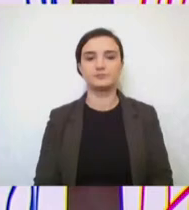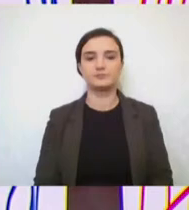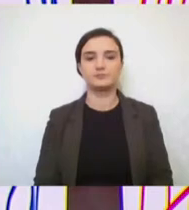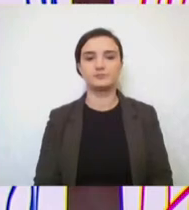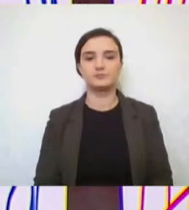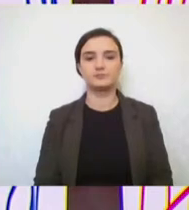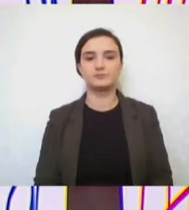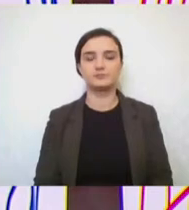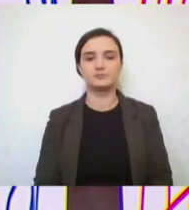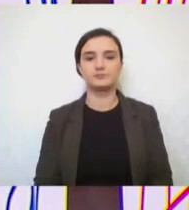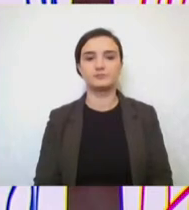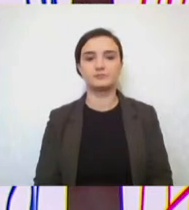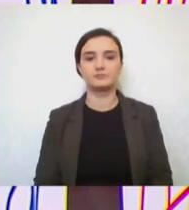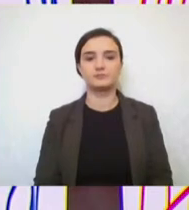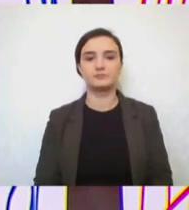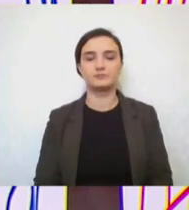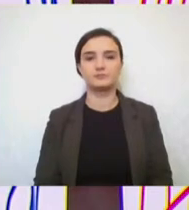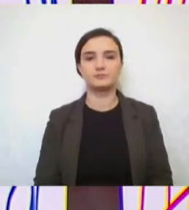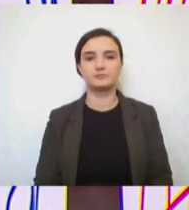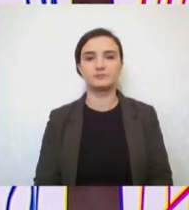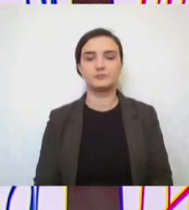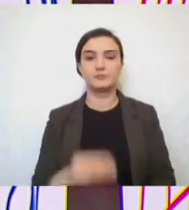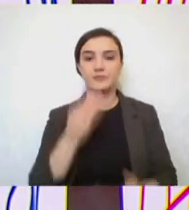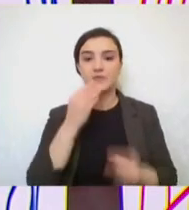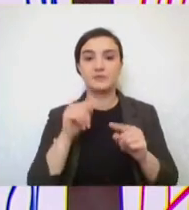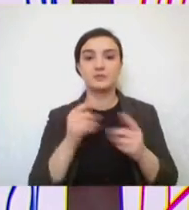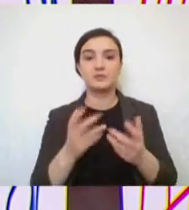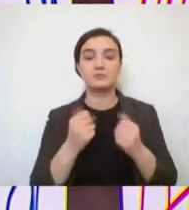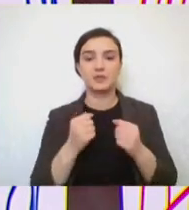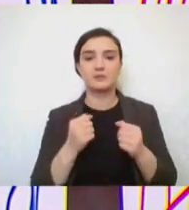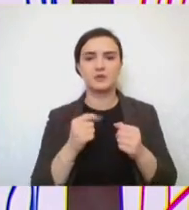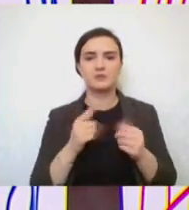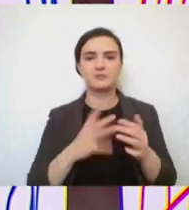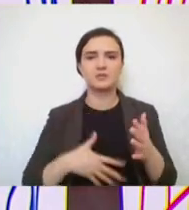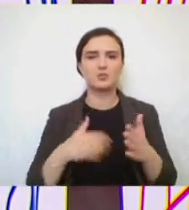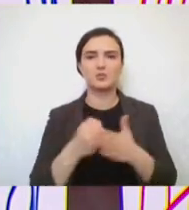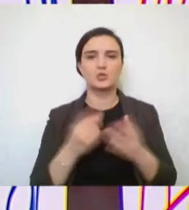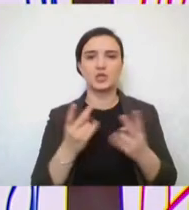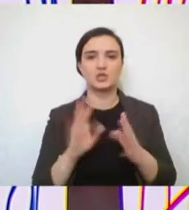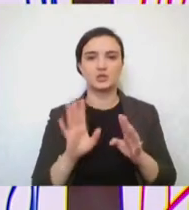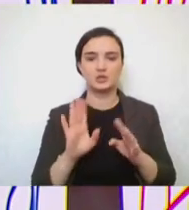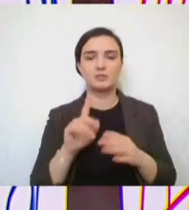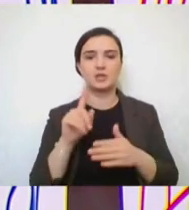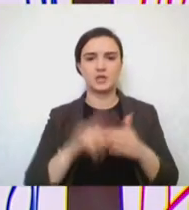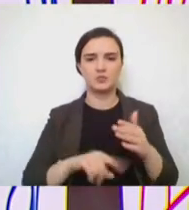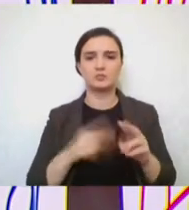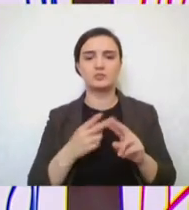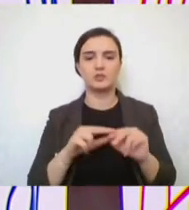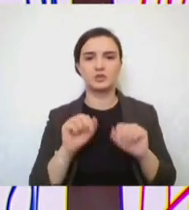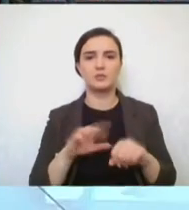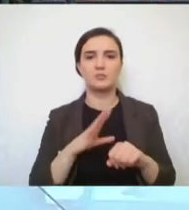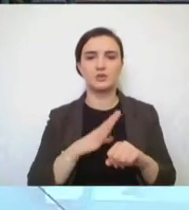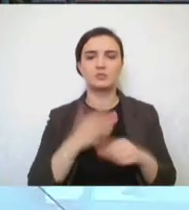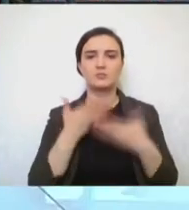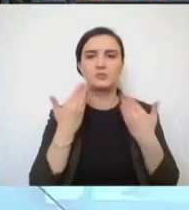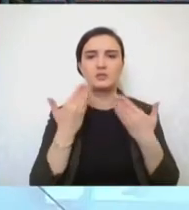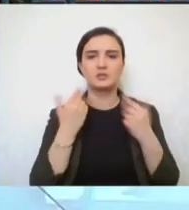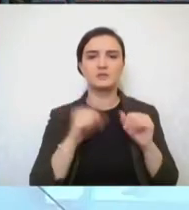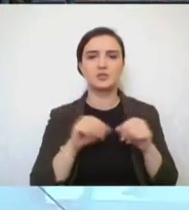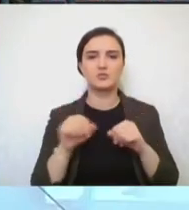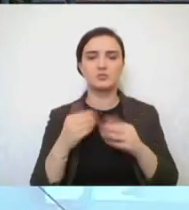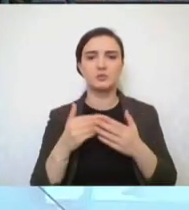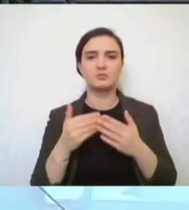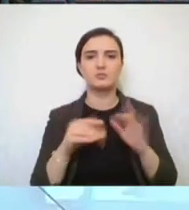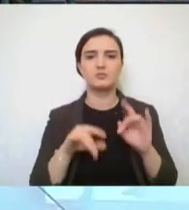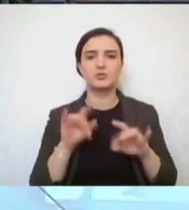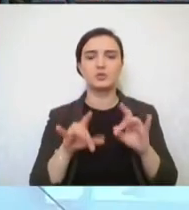ასეთი პრინციპით საკვების მიღებას სიმსუყე არ ჭირდება, გარწმუნებთ. ეს შეიძლება იყოს მარტივი საშუალებები, მაგალითად მოხარშული